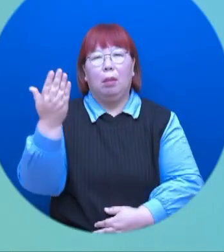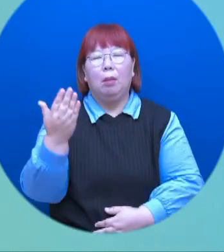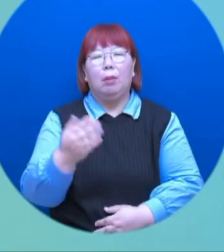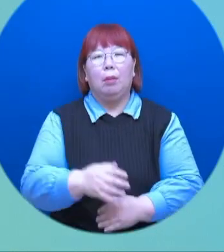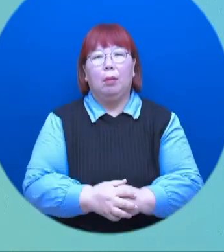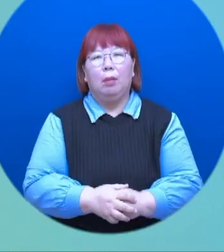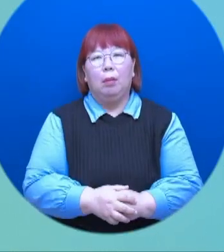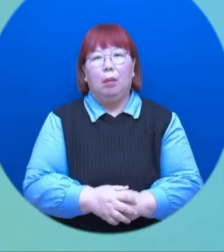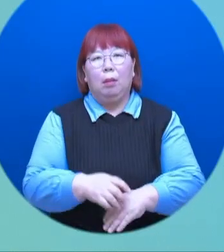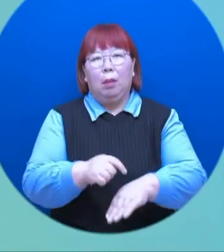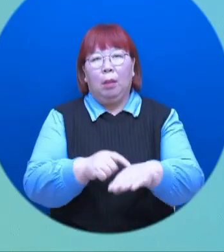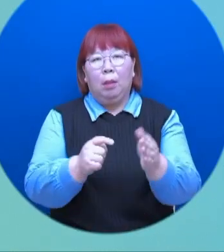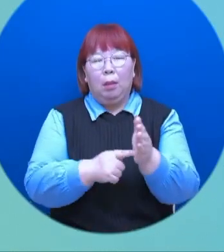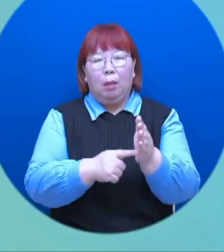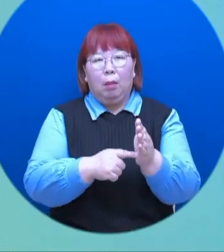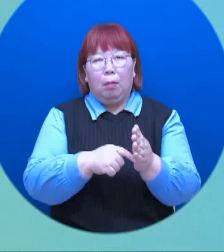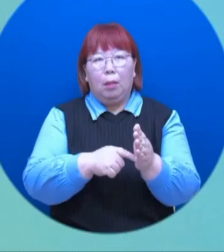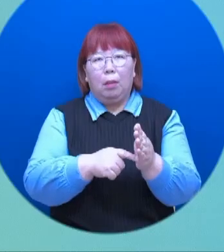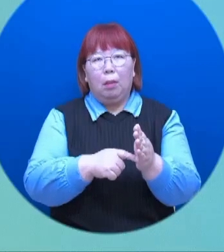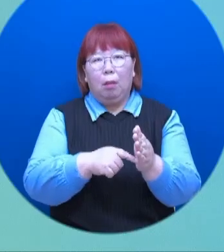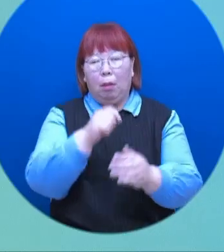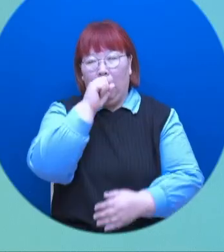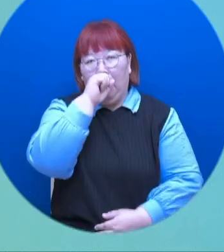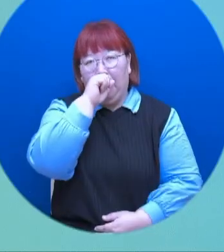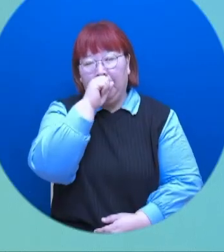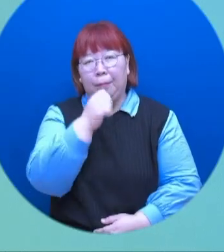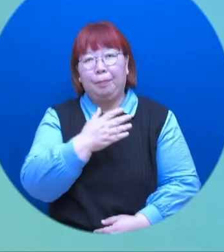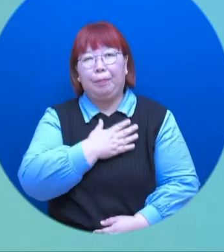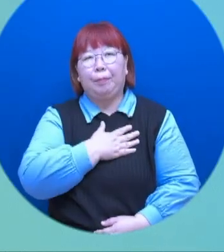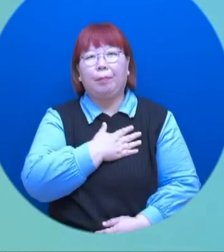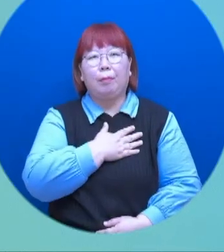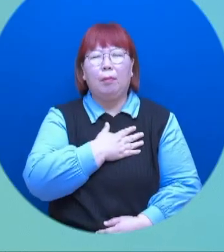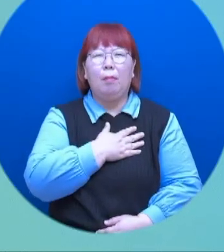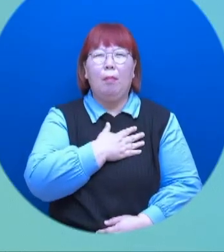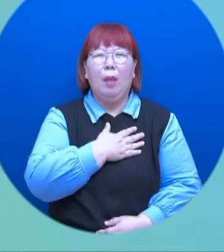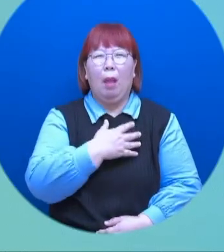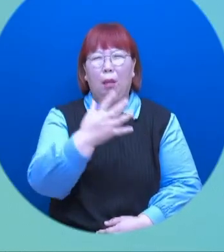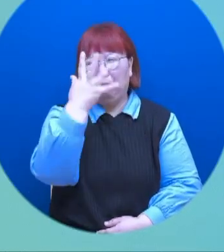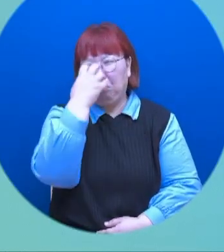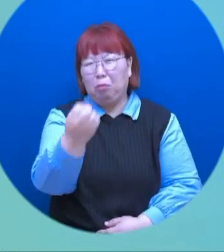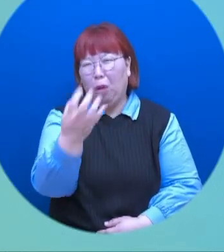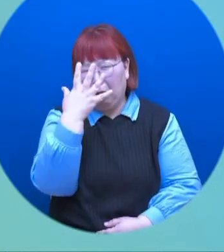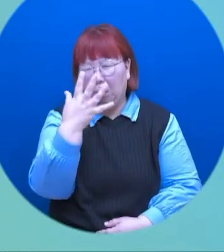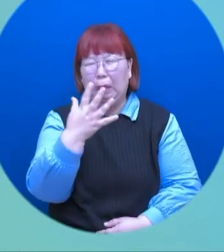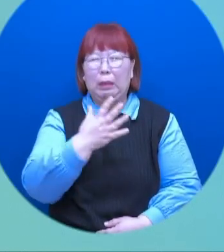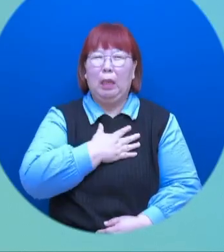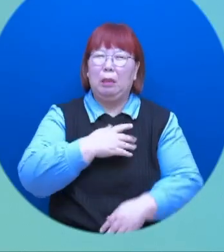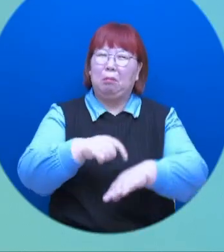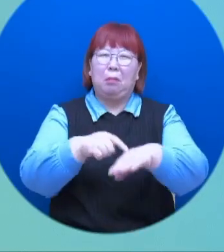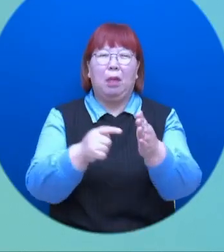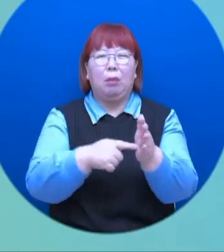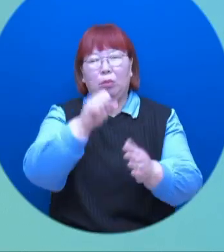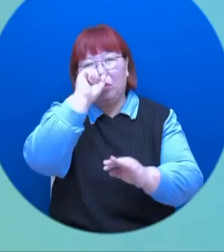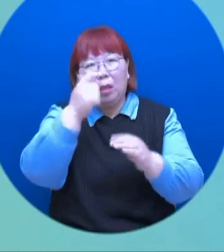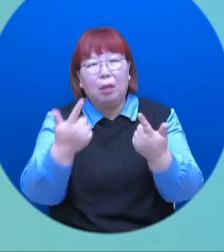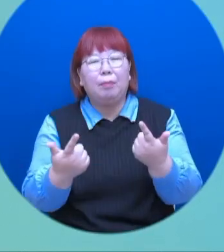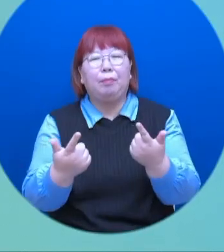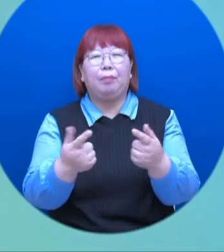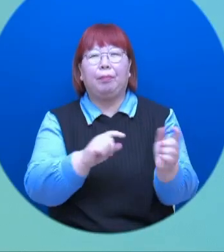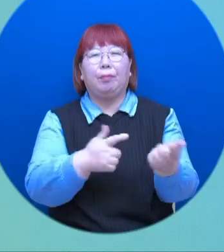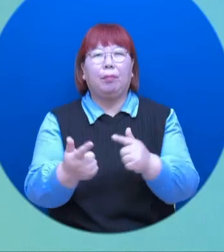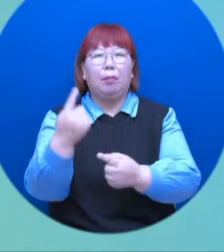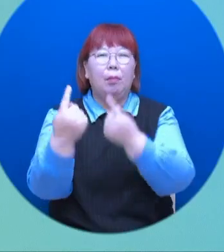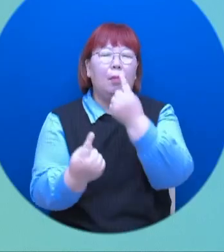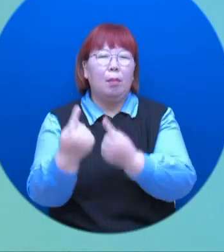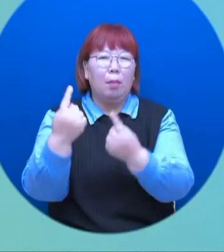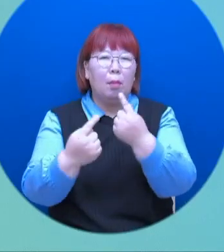자기 마음에 나는 못난이야, 나는 찌질해, 이런 등등의